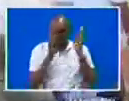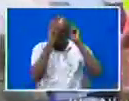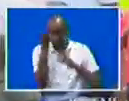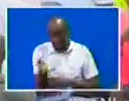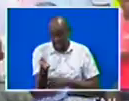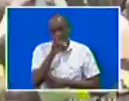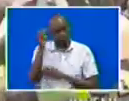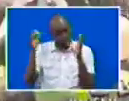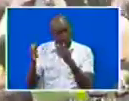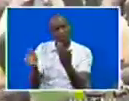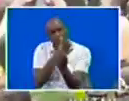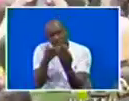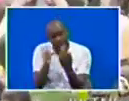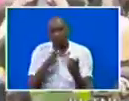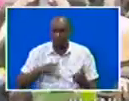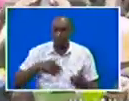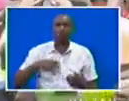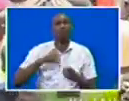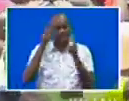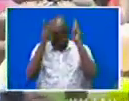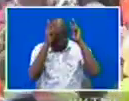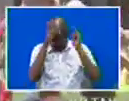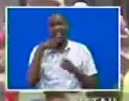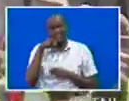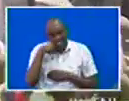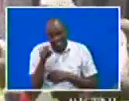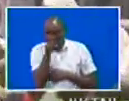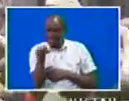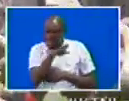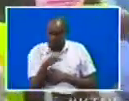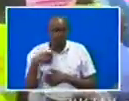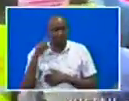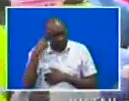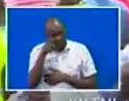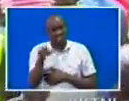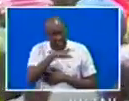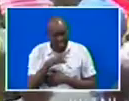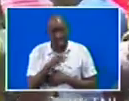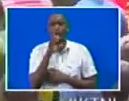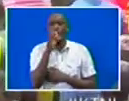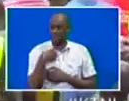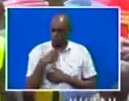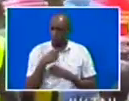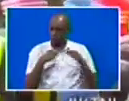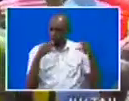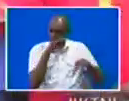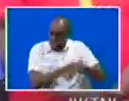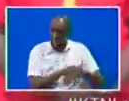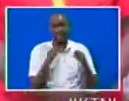Wanajubilii wakiwarai wakazi wa Kakamega, eneo linalodhaniwa kuwa ngome ya upinzani, kumpigia kura kwenye uchaguzi mkuu